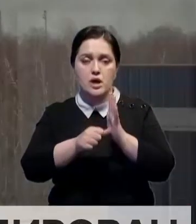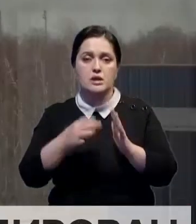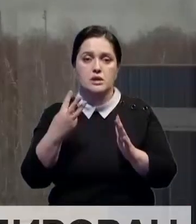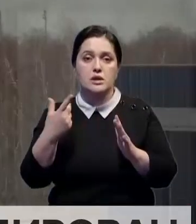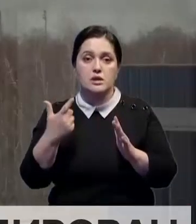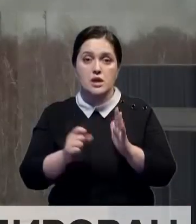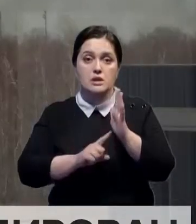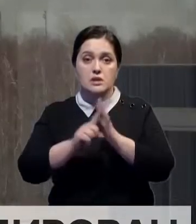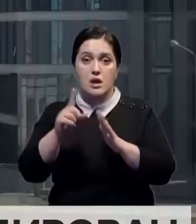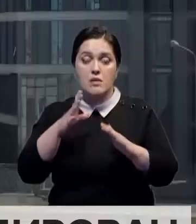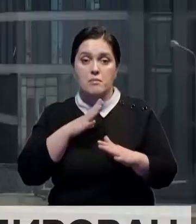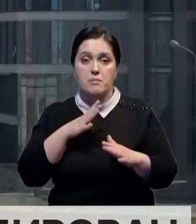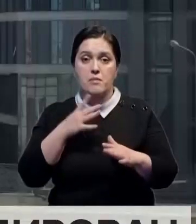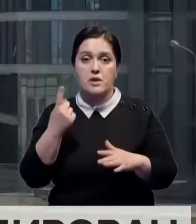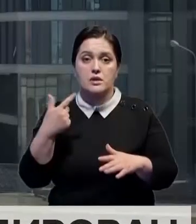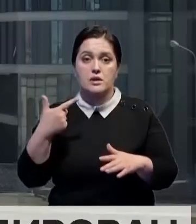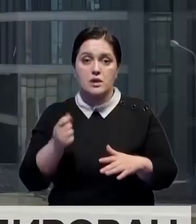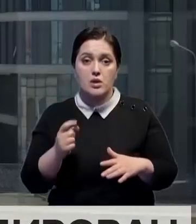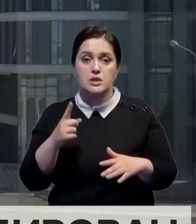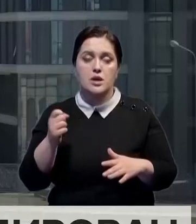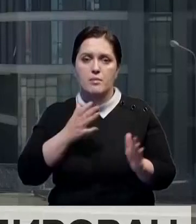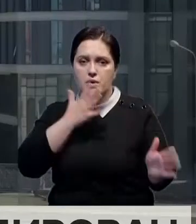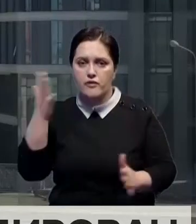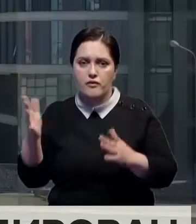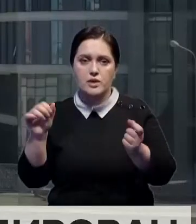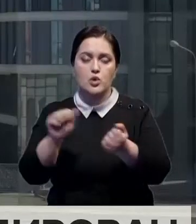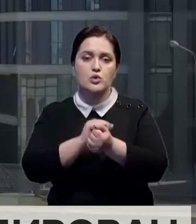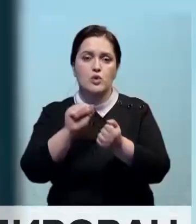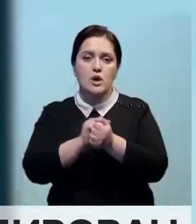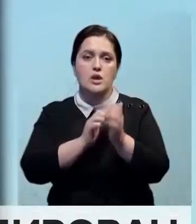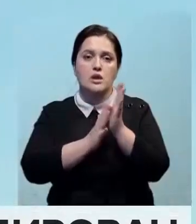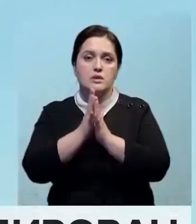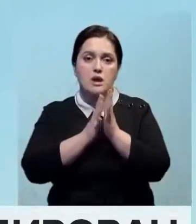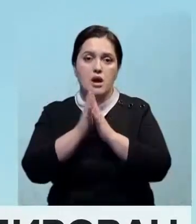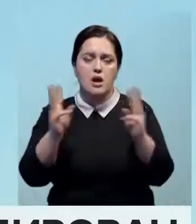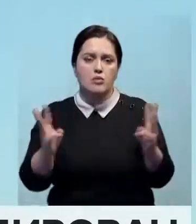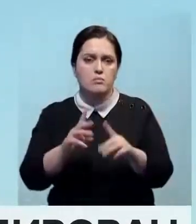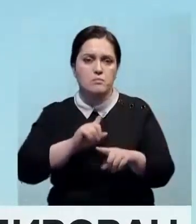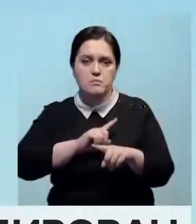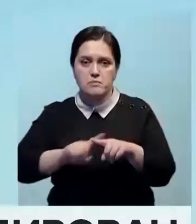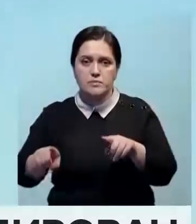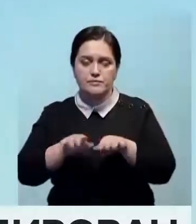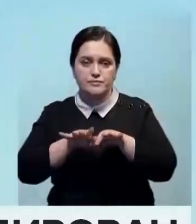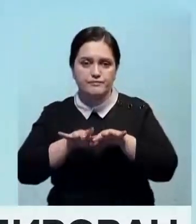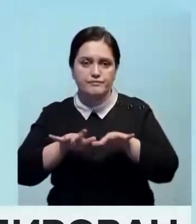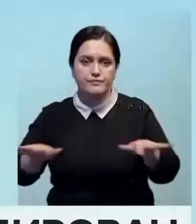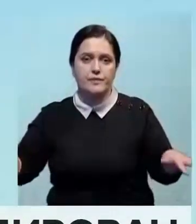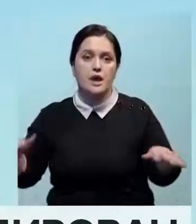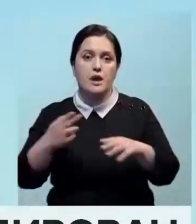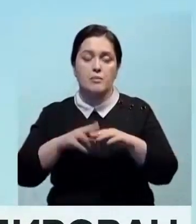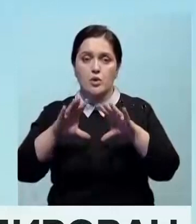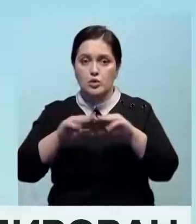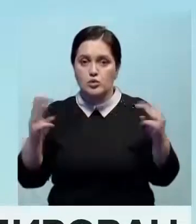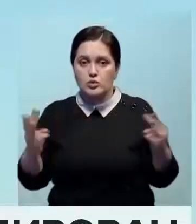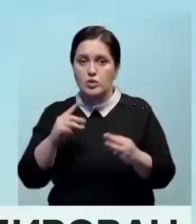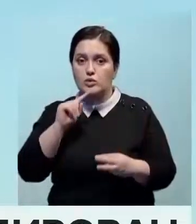гектара. Хотя изначально она была не больше гектара. Но из-за порывистого ветра и сухой растительности вокруг огонь быстро распространился.